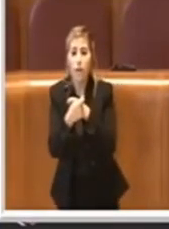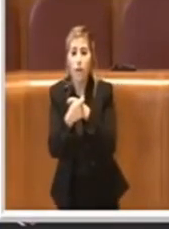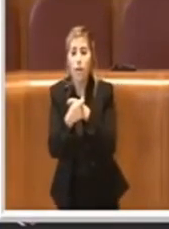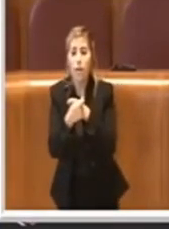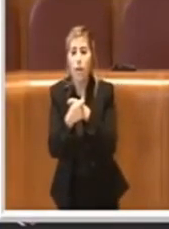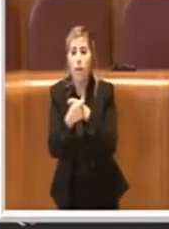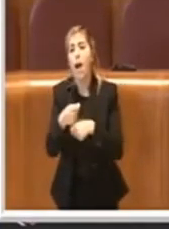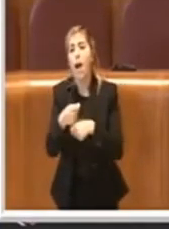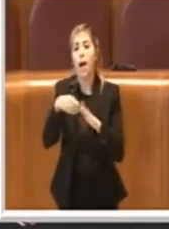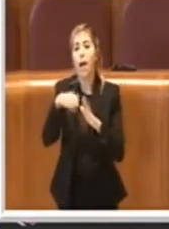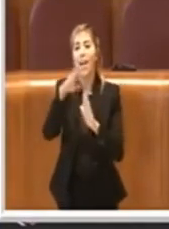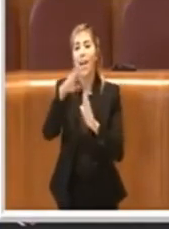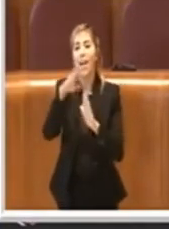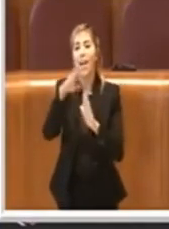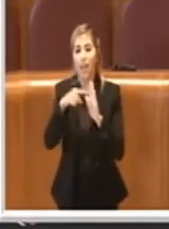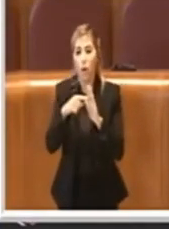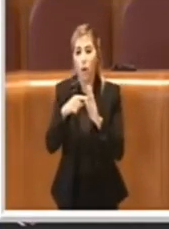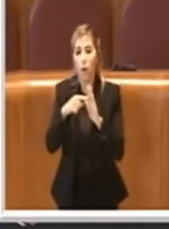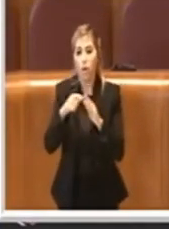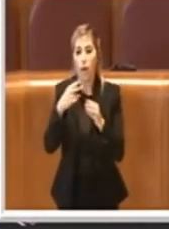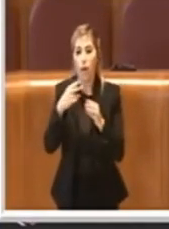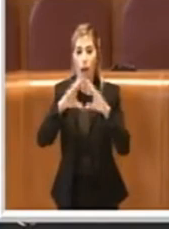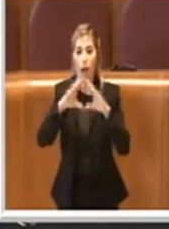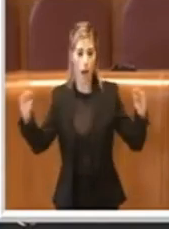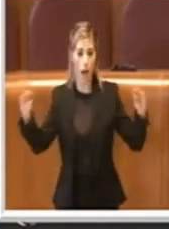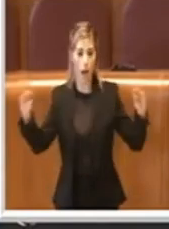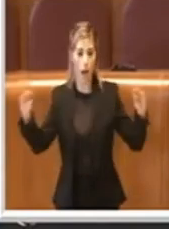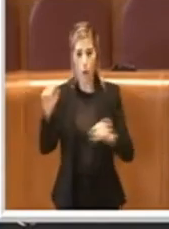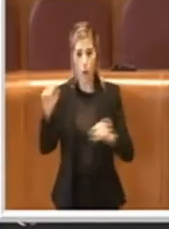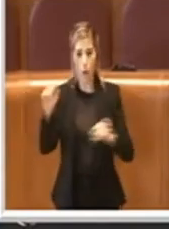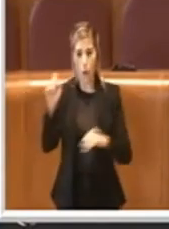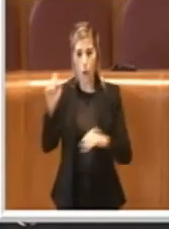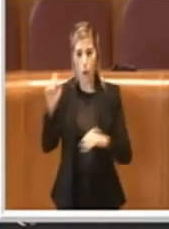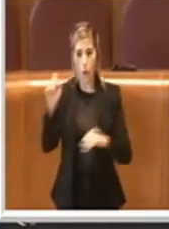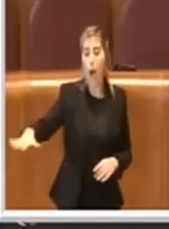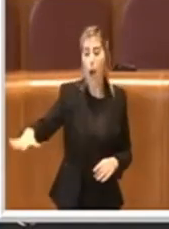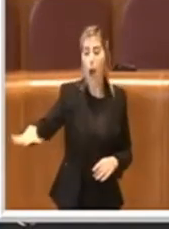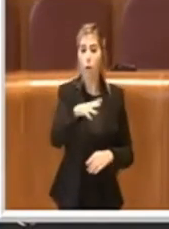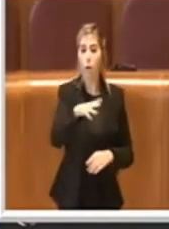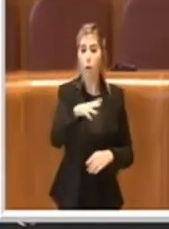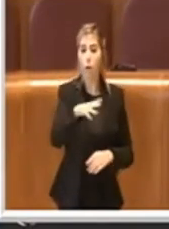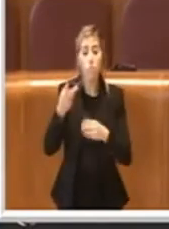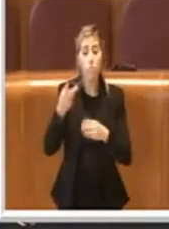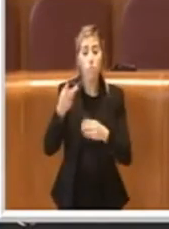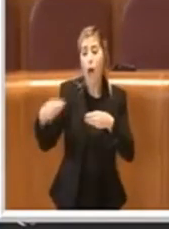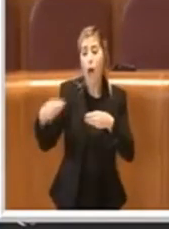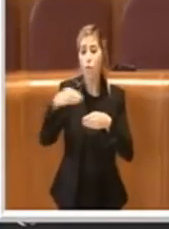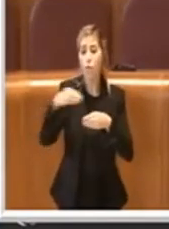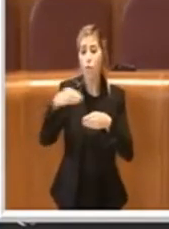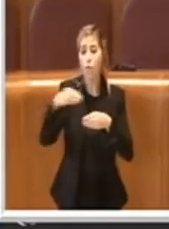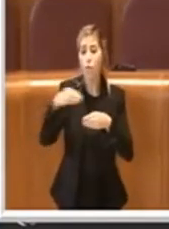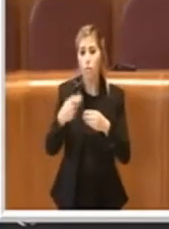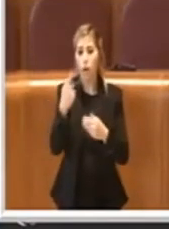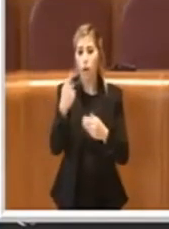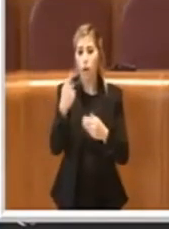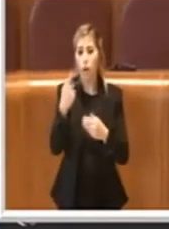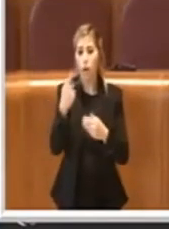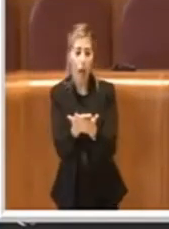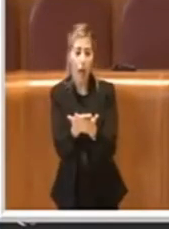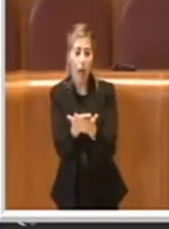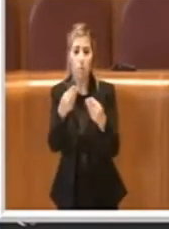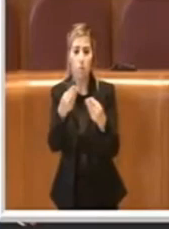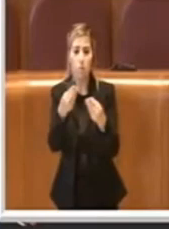catalogo dell'arredo urbano rivedendo nei contenuti inserendo gli elementi appropriati almeno uno per